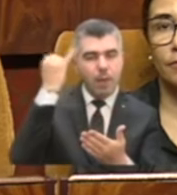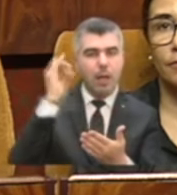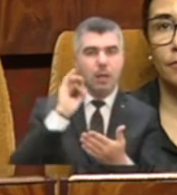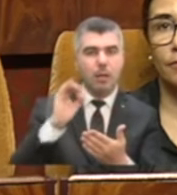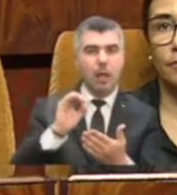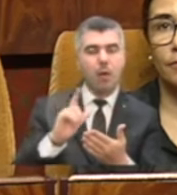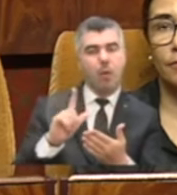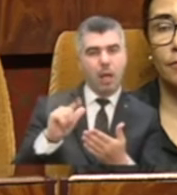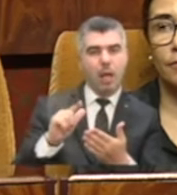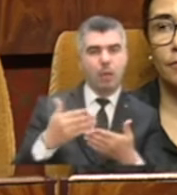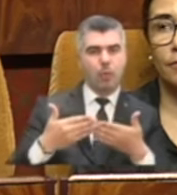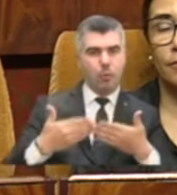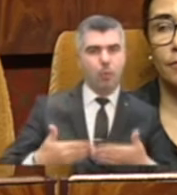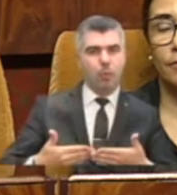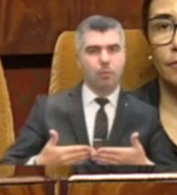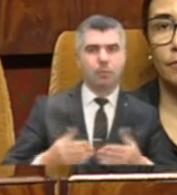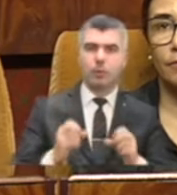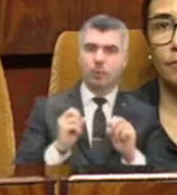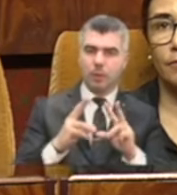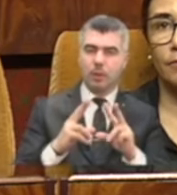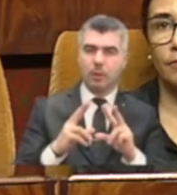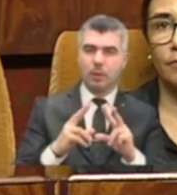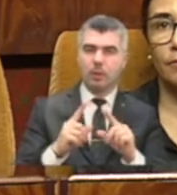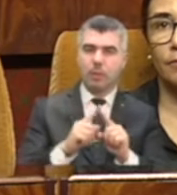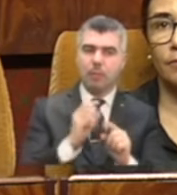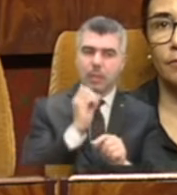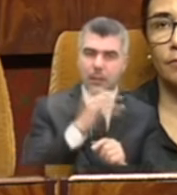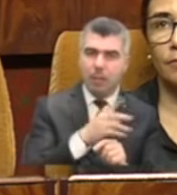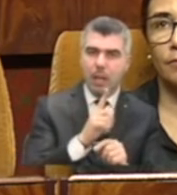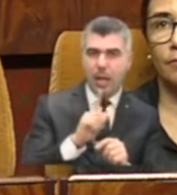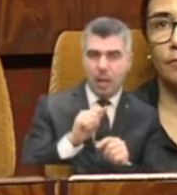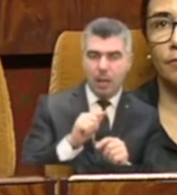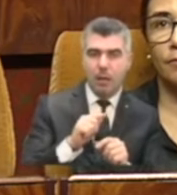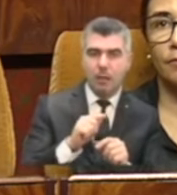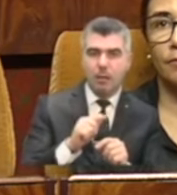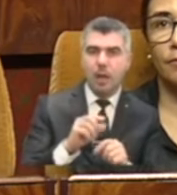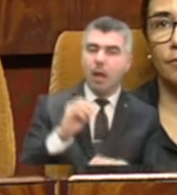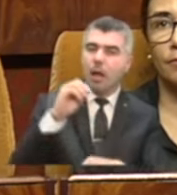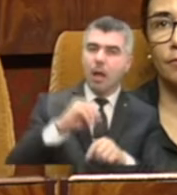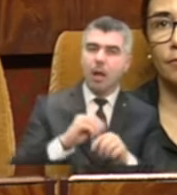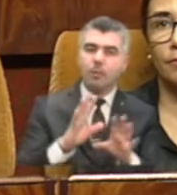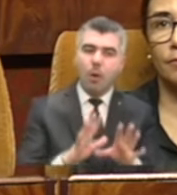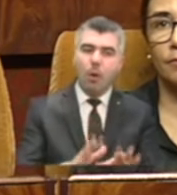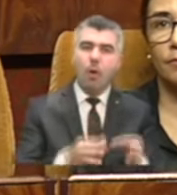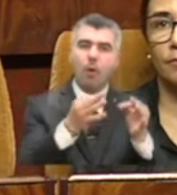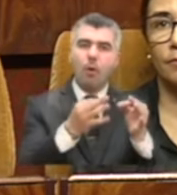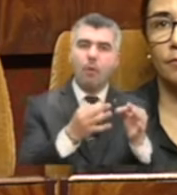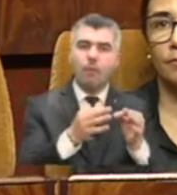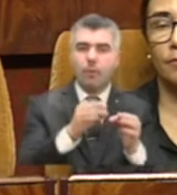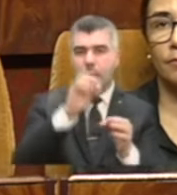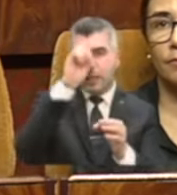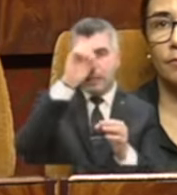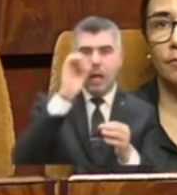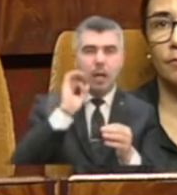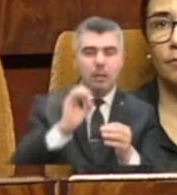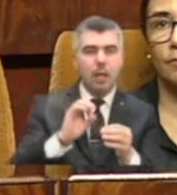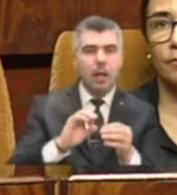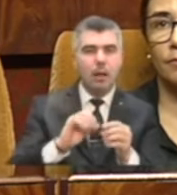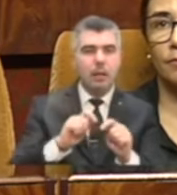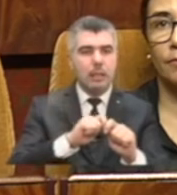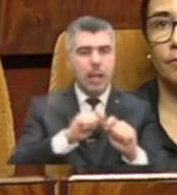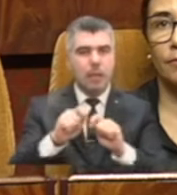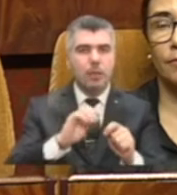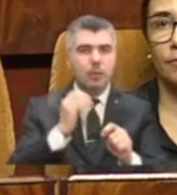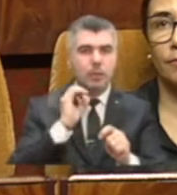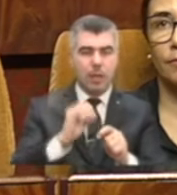اللي كاينه اليوم، يمكننا نطبقوها على النفايات باش نخرجوا منها طاقة، مواد أولية مستعملة. واليوم